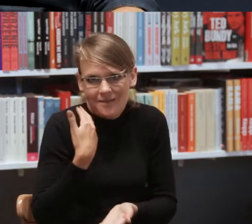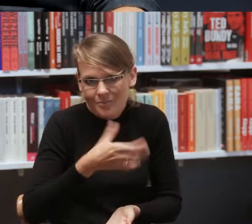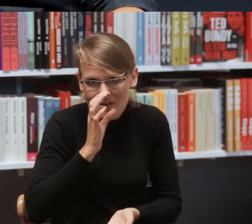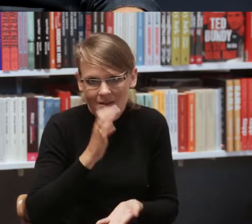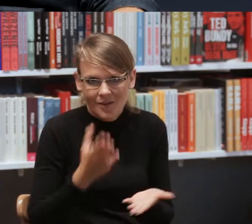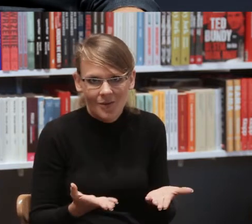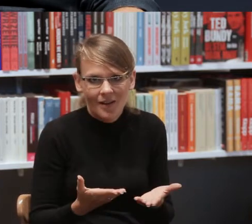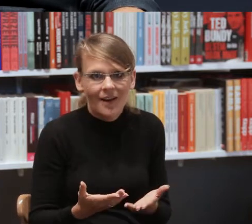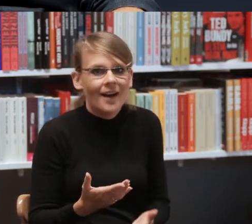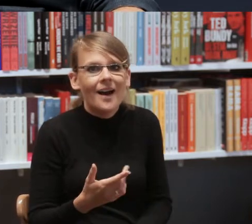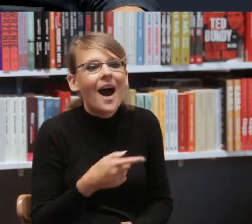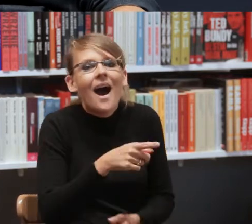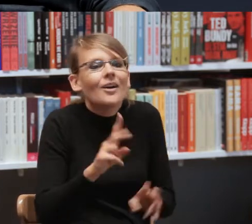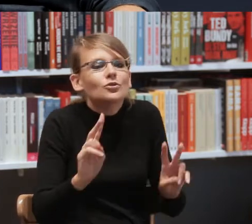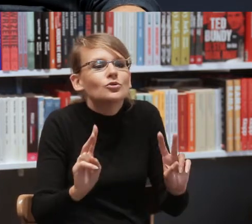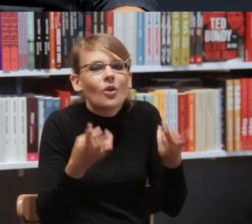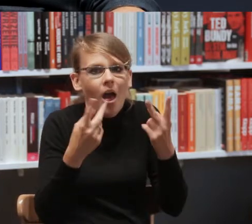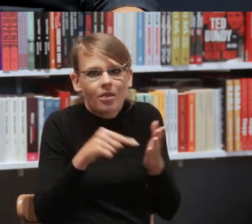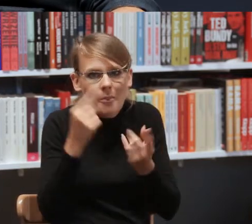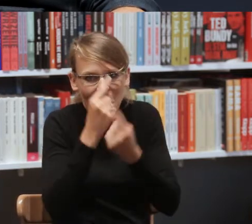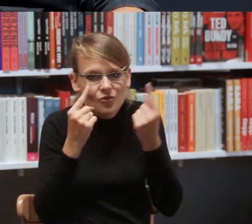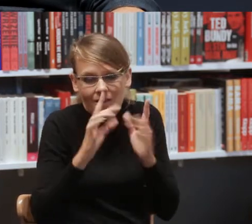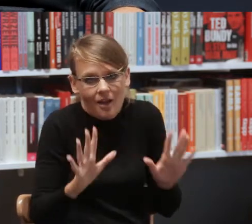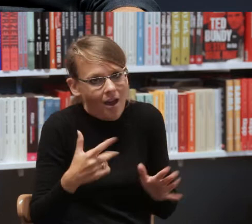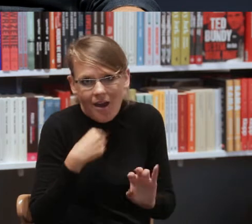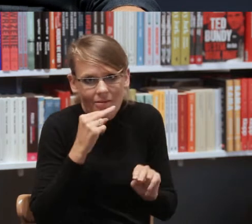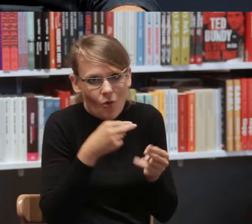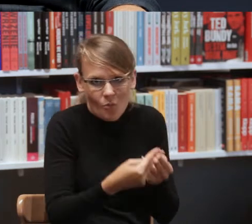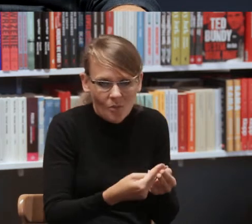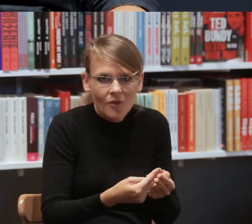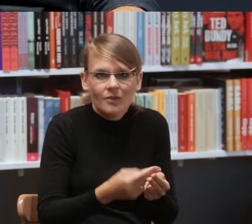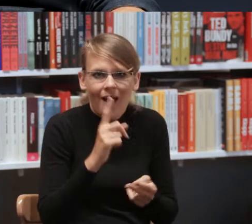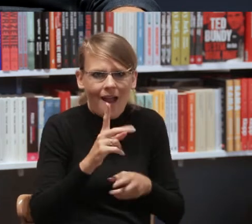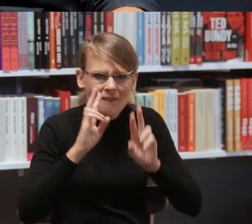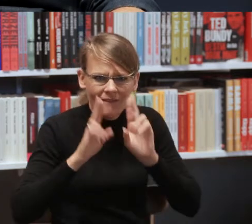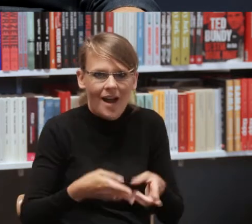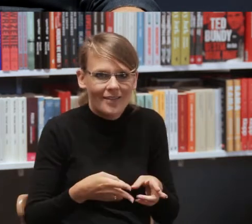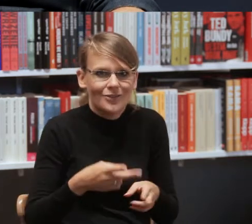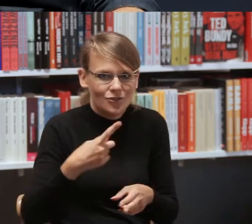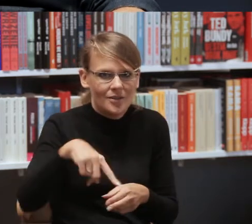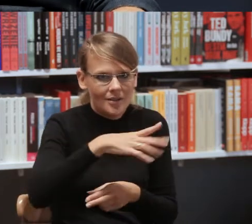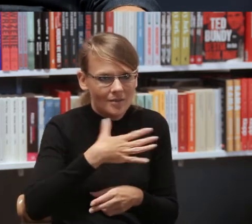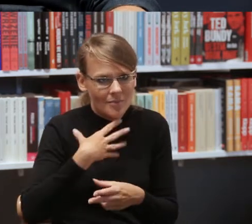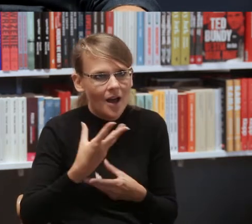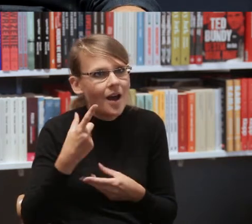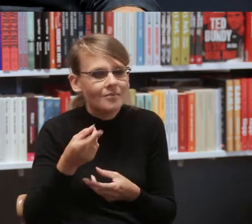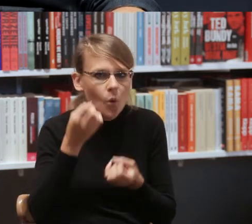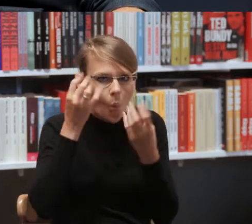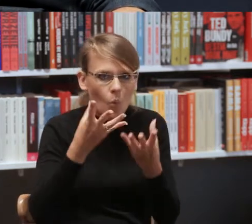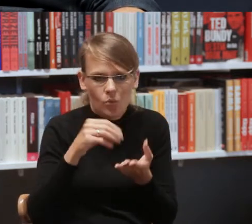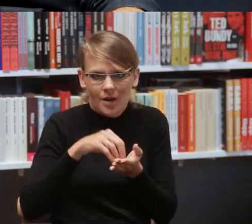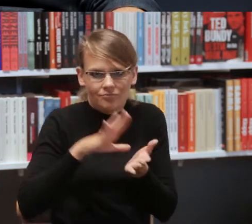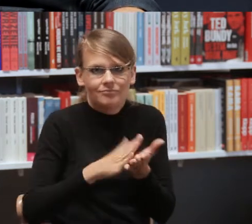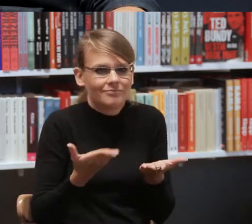Ja nie odpowiem ci na pytanie, skąd się to bierze, ale faktycznie to jest pracujący w nas kod kulturowy, który nie mam pojęcia, jak można